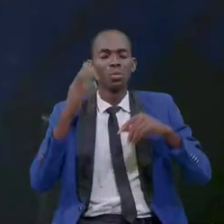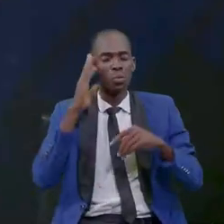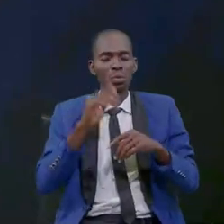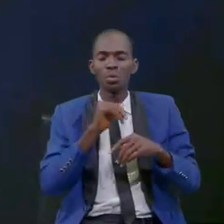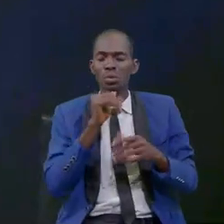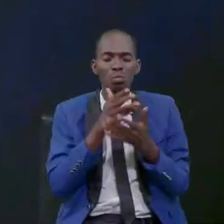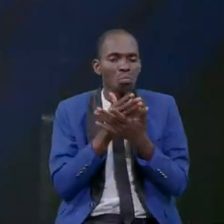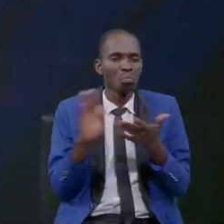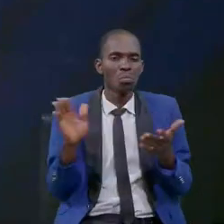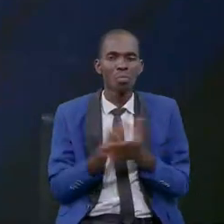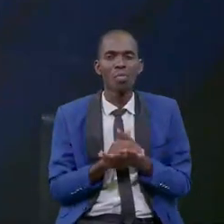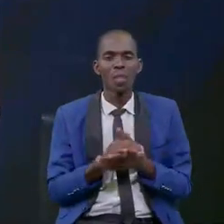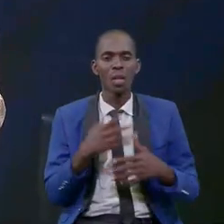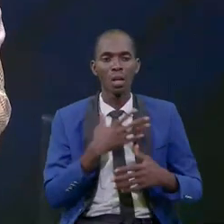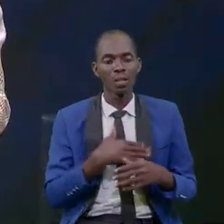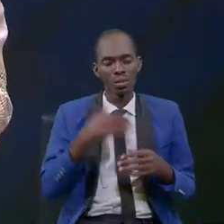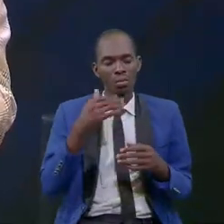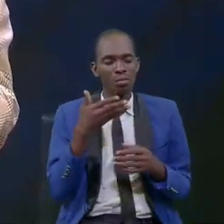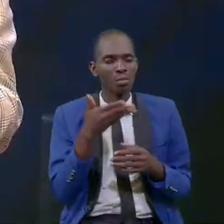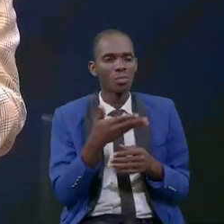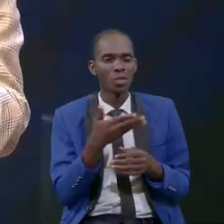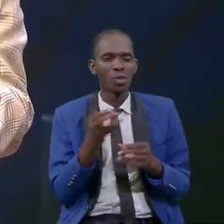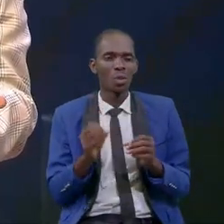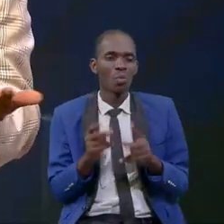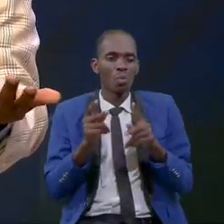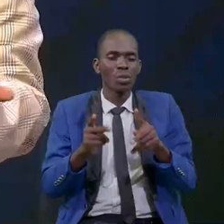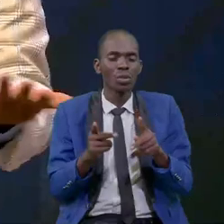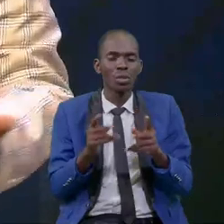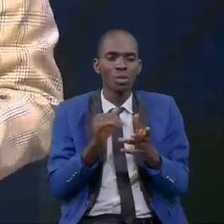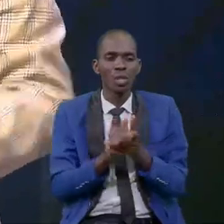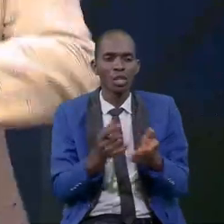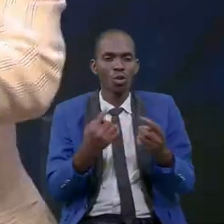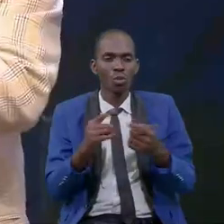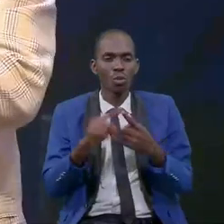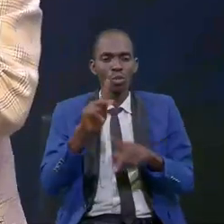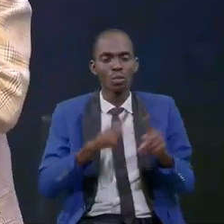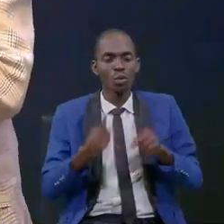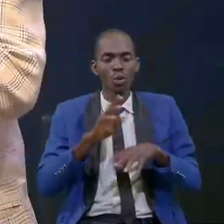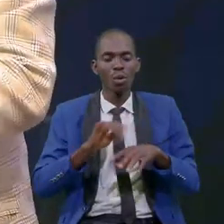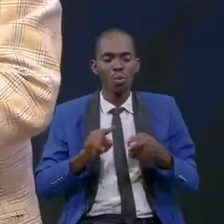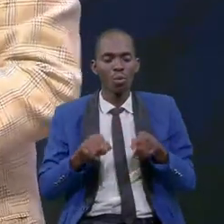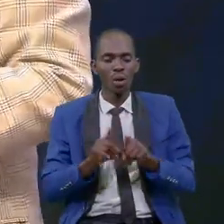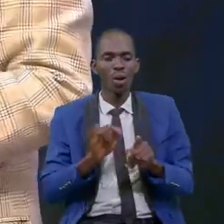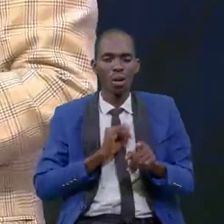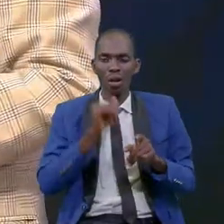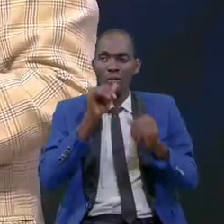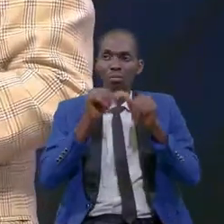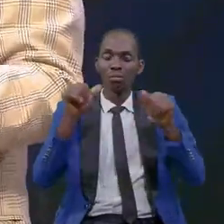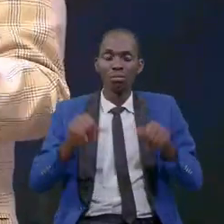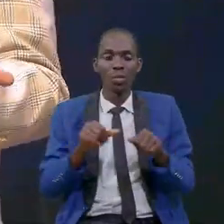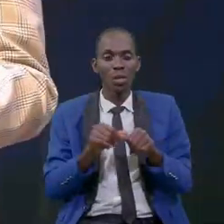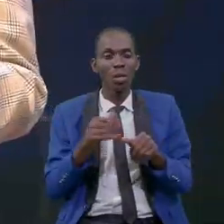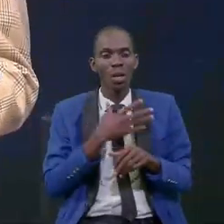mains innocentes, les mains pures au calvaire de Christ. Il peut purifier, il peut pardonner, il peut laver, il